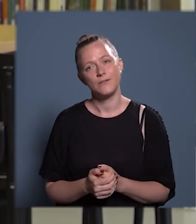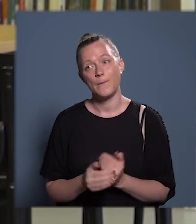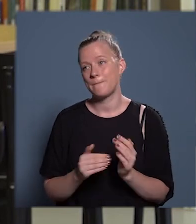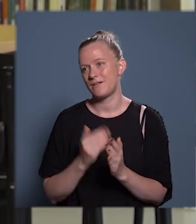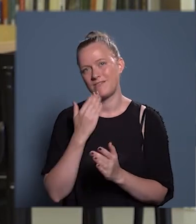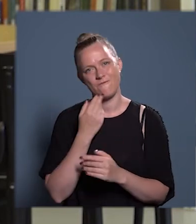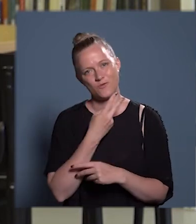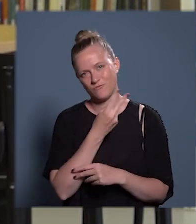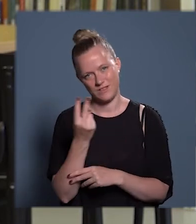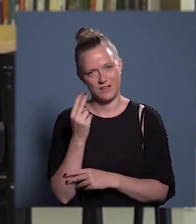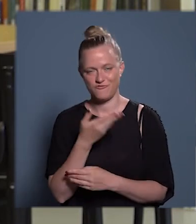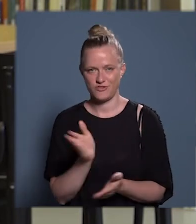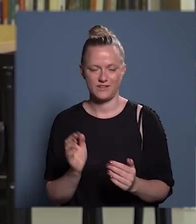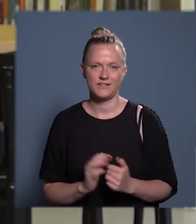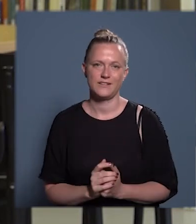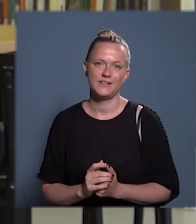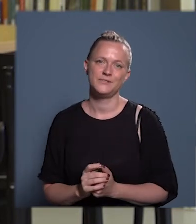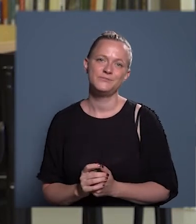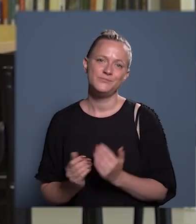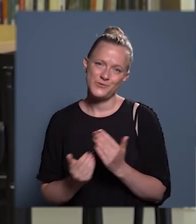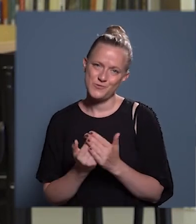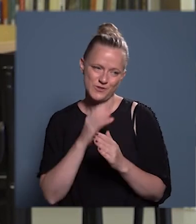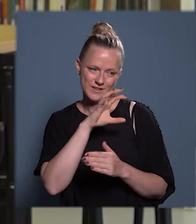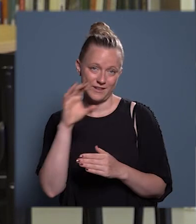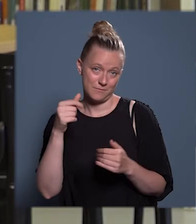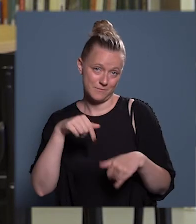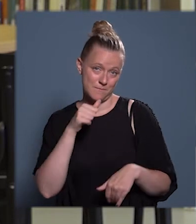senki itt Pesterzsébeten.